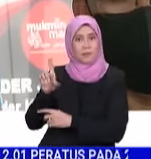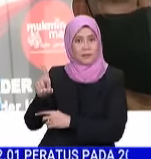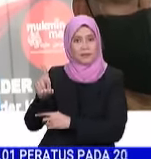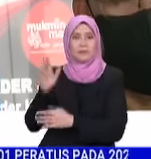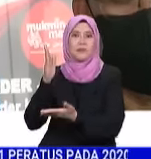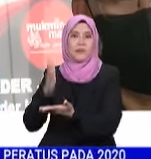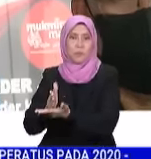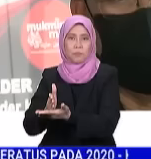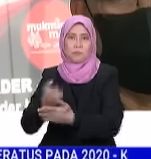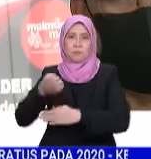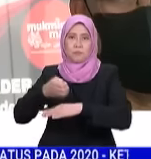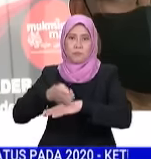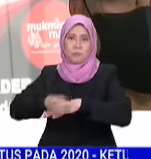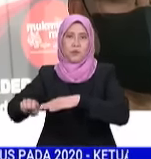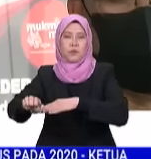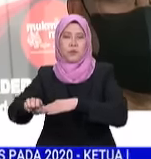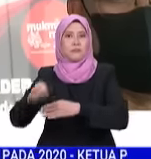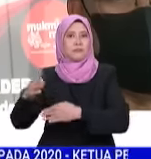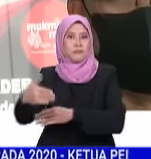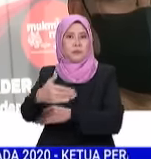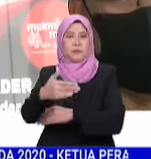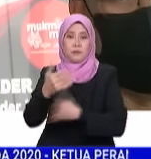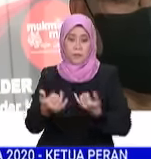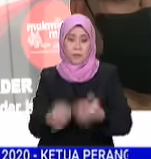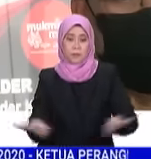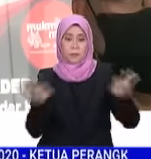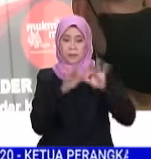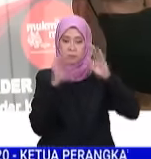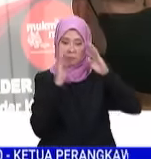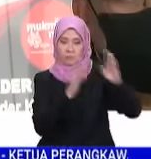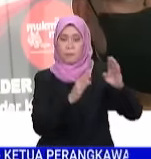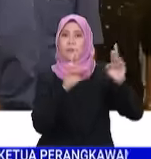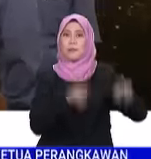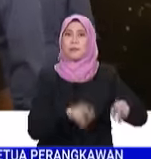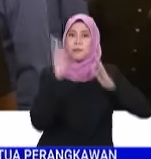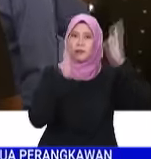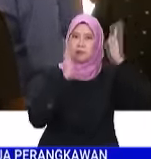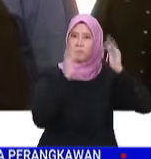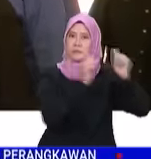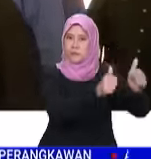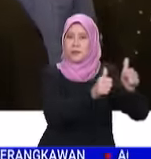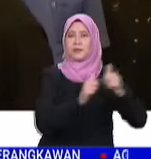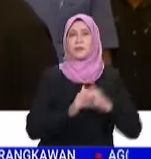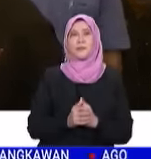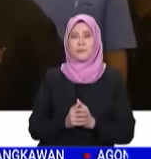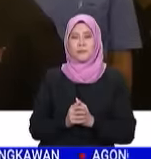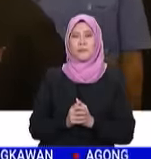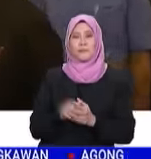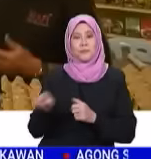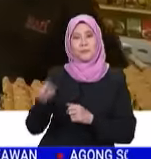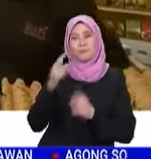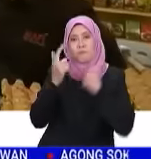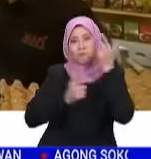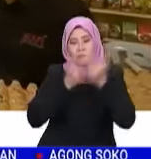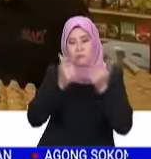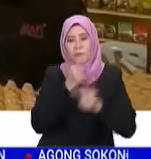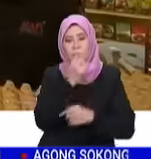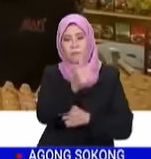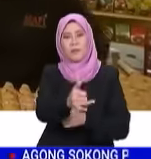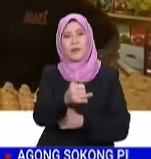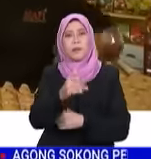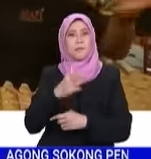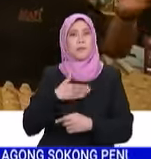luar negara kerana Yang pentingnya adalah rakyat kita beliau mengadakan tinjauan harga barang di